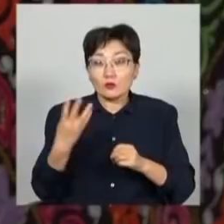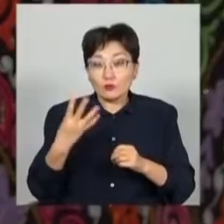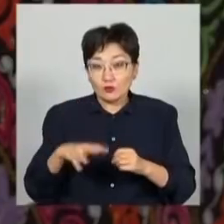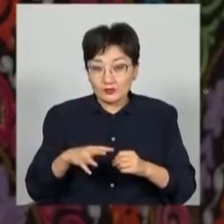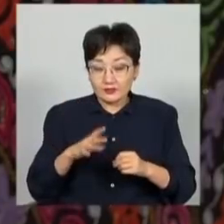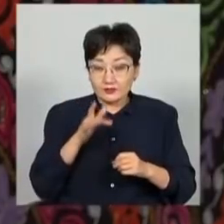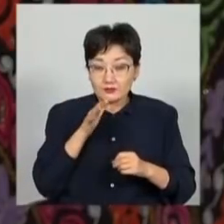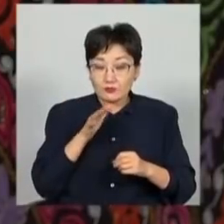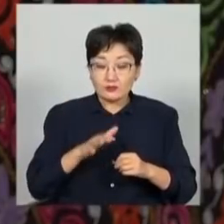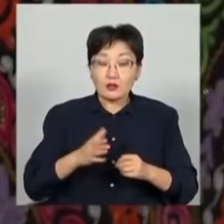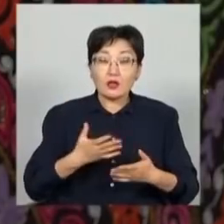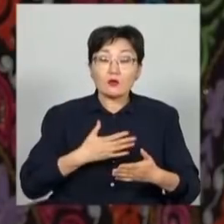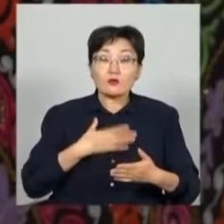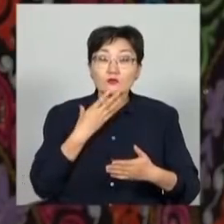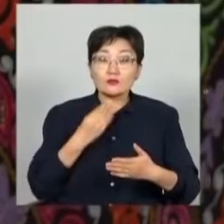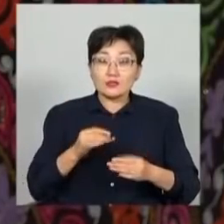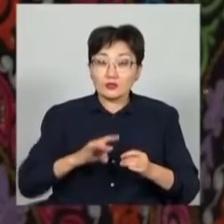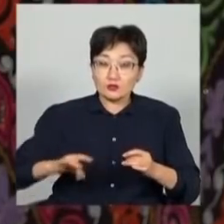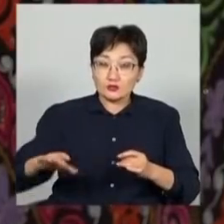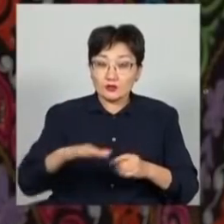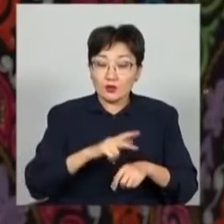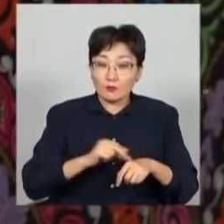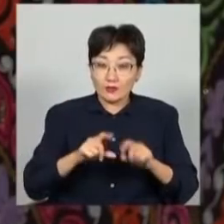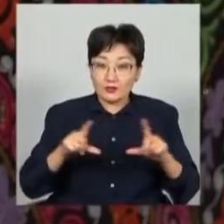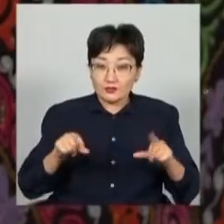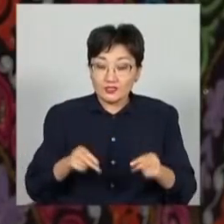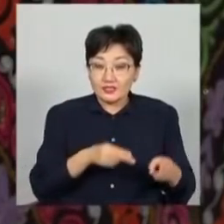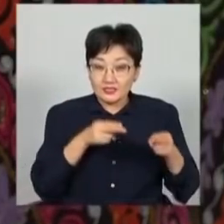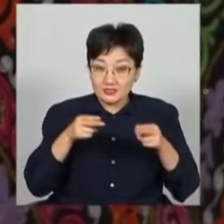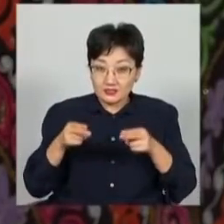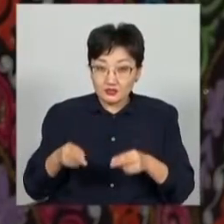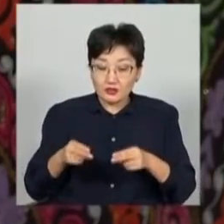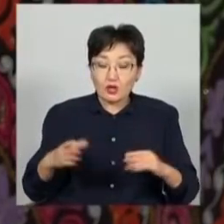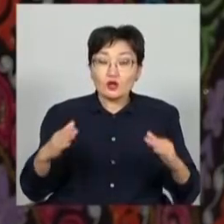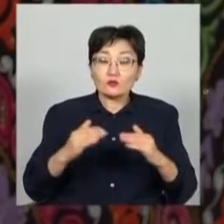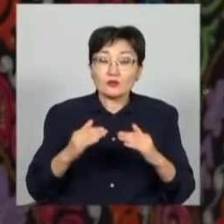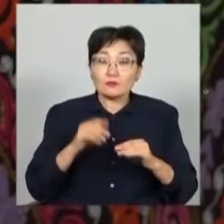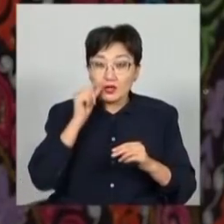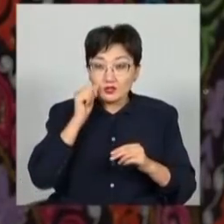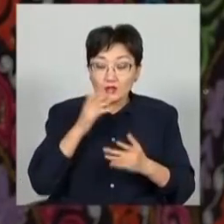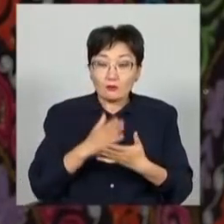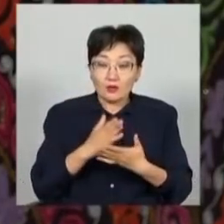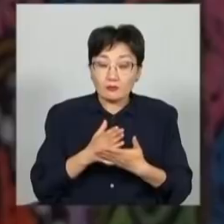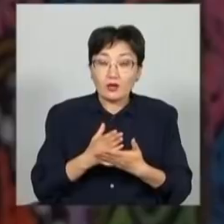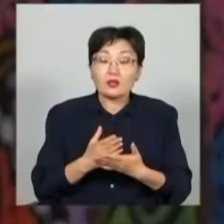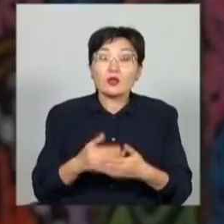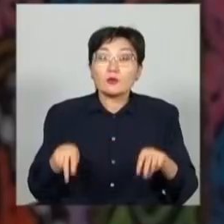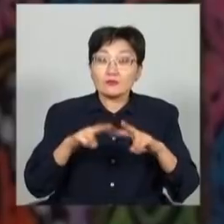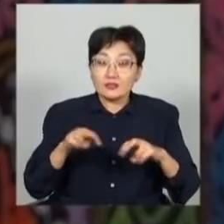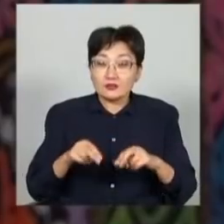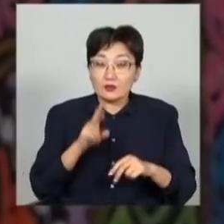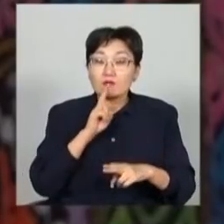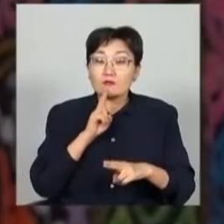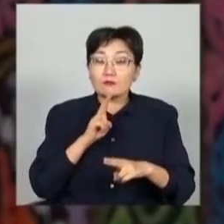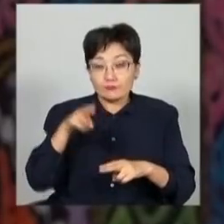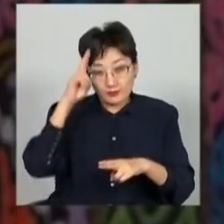kezinde bizim özümüzün rayonumuzun polisiyeleri kelip jañağınday üylerinde yer adam bar ma şıksın dedi. Bağırımdı ustap